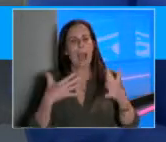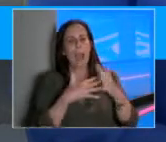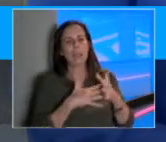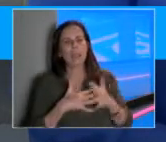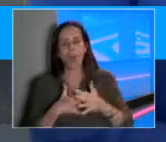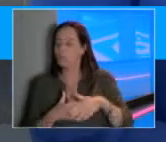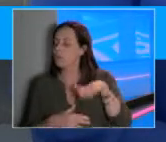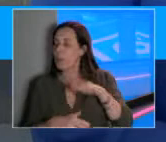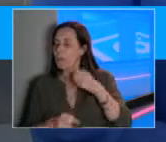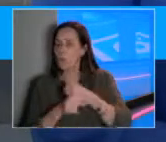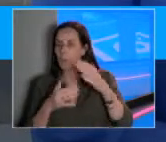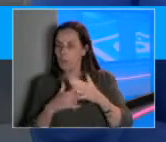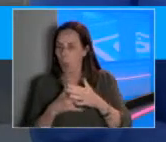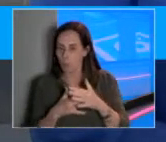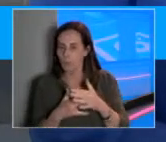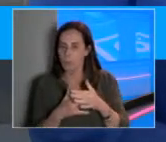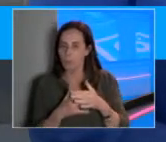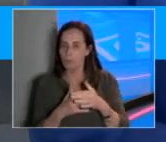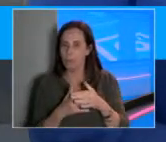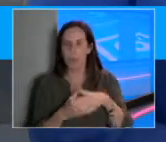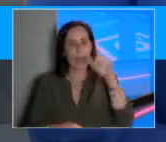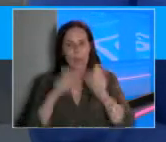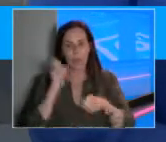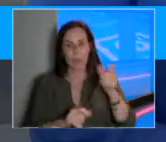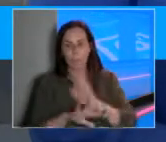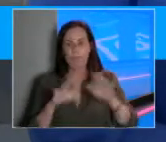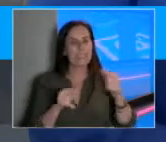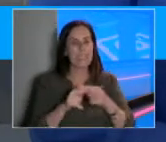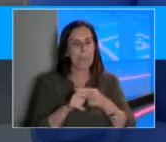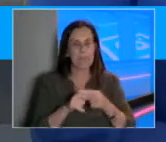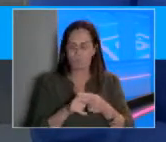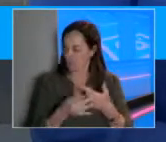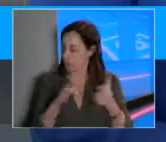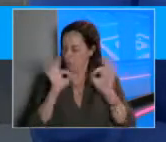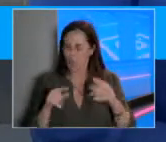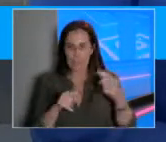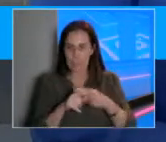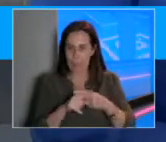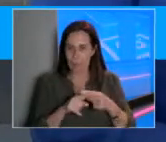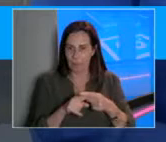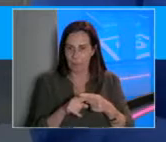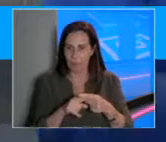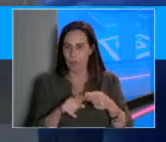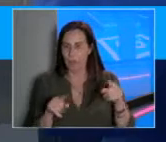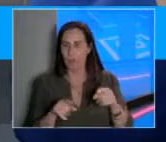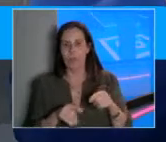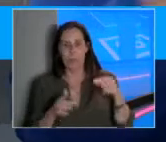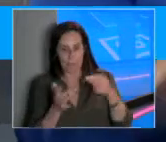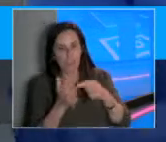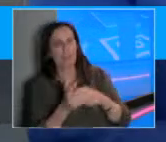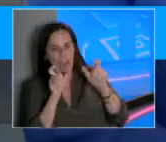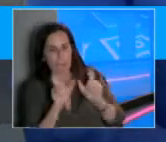הבדיקות, גם לעשות בדיקות למה שמכונה אנשים לא סימפטומטיים, שלא מגלים שום סימפטום של המחלה, כמו שאומר שר. כדי